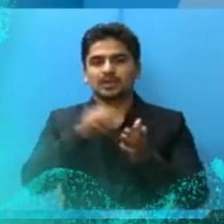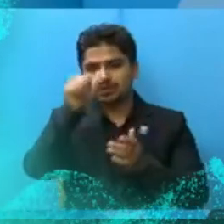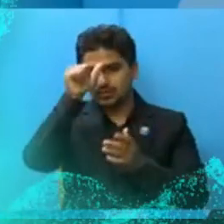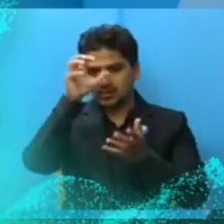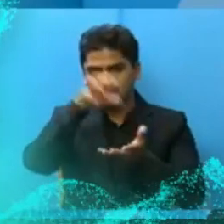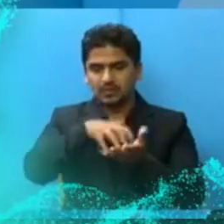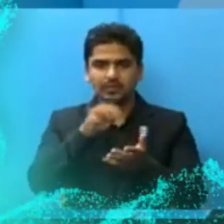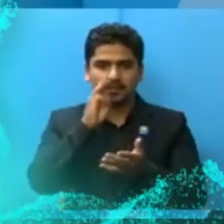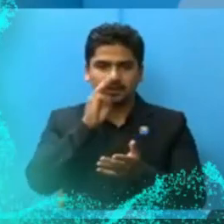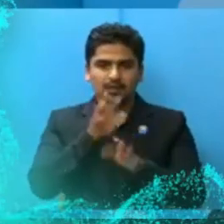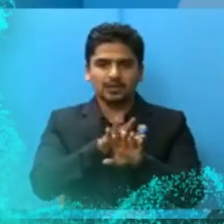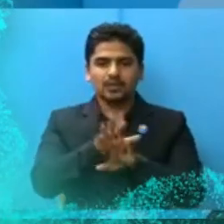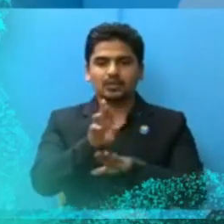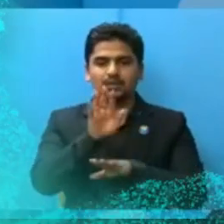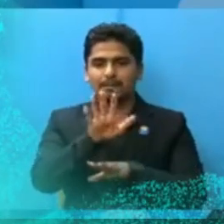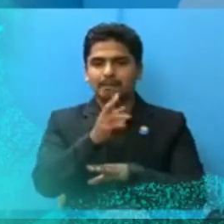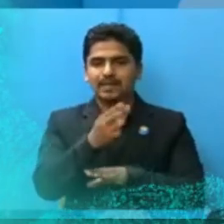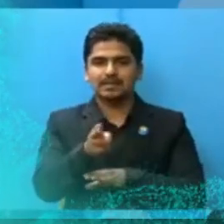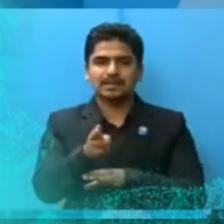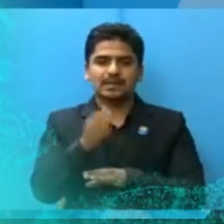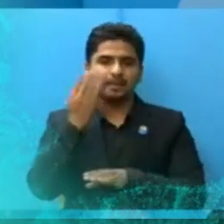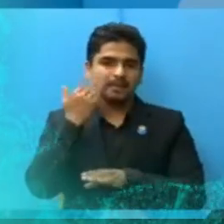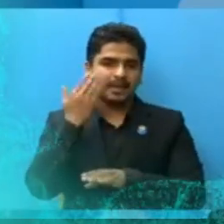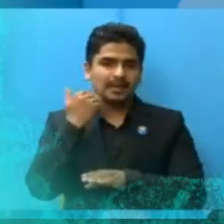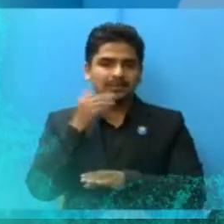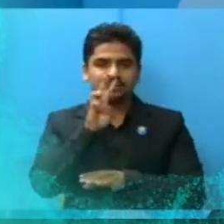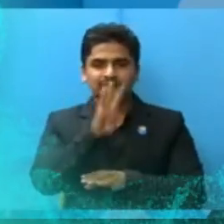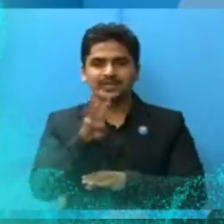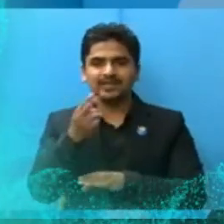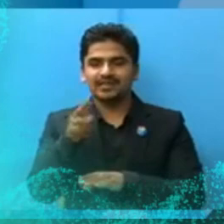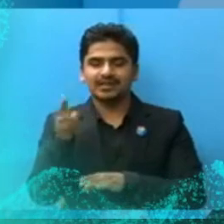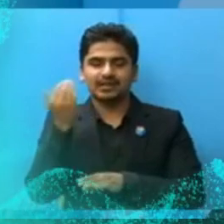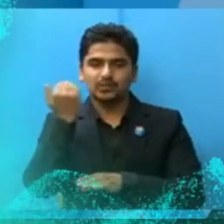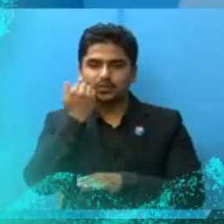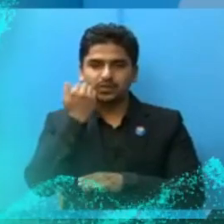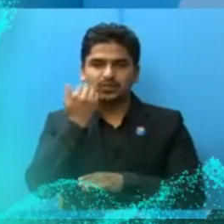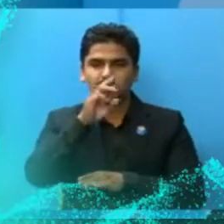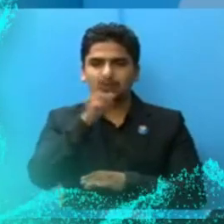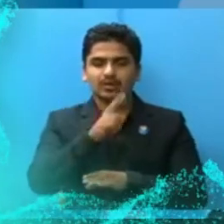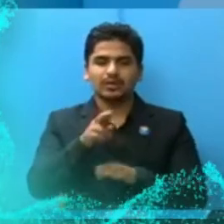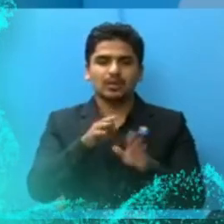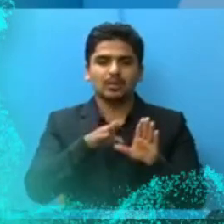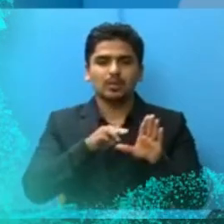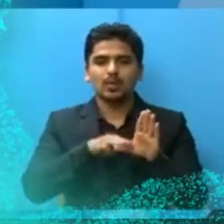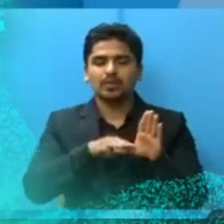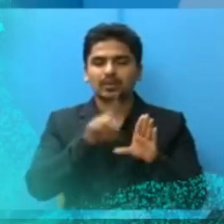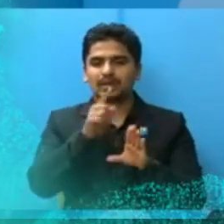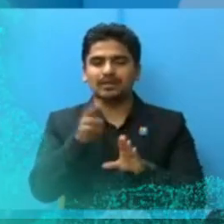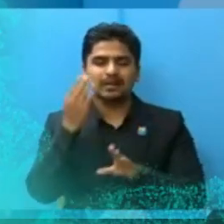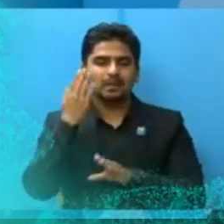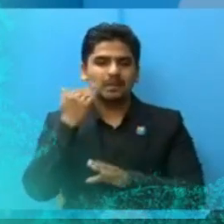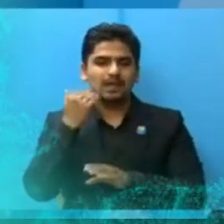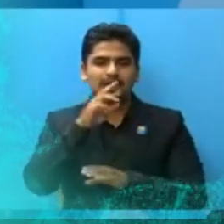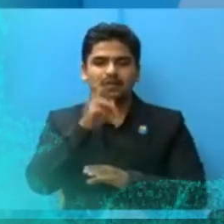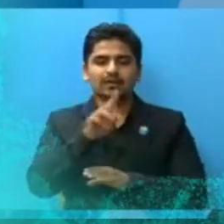जनकपुरमा रौतहटको 5 जना महिला, 33 जना पुरुष र महोत्तरीको 1 जना महिला